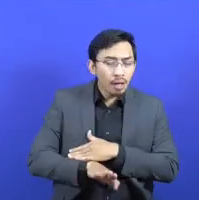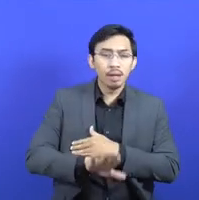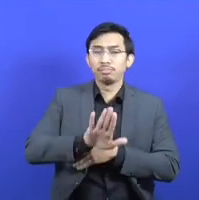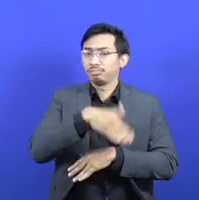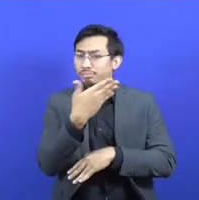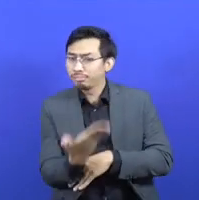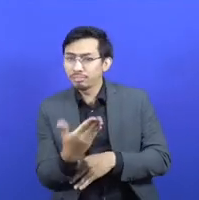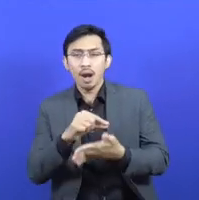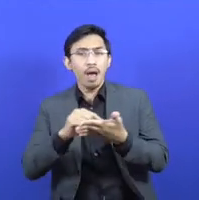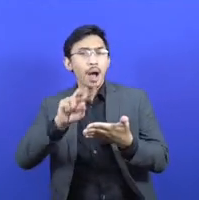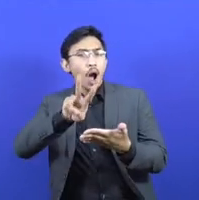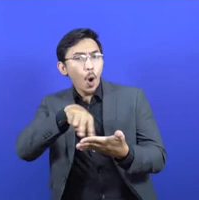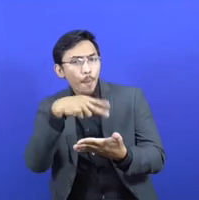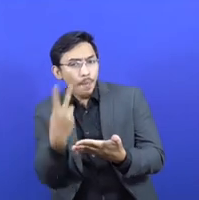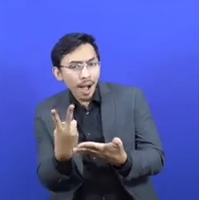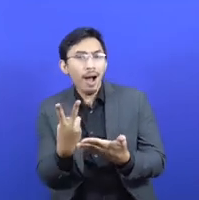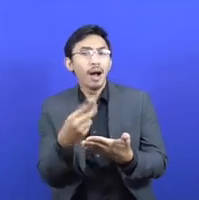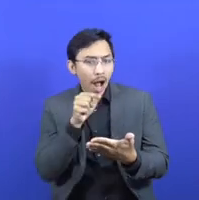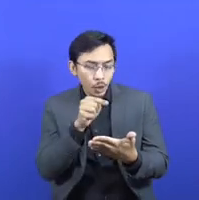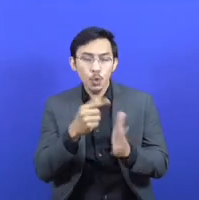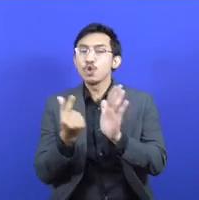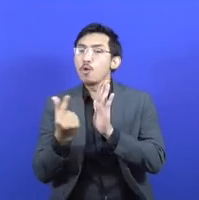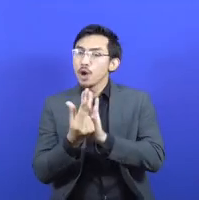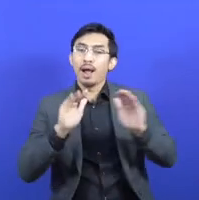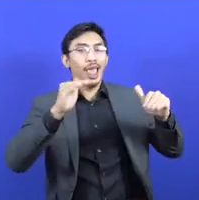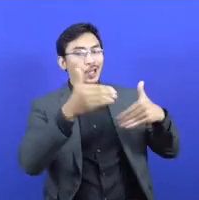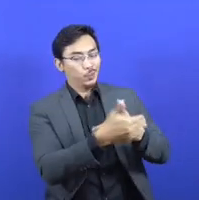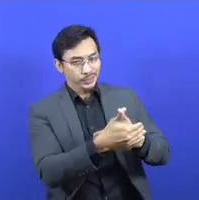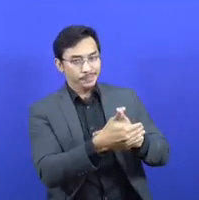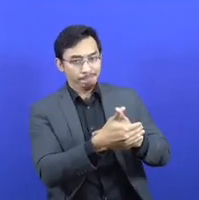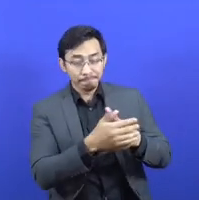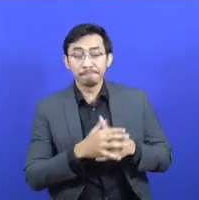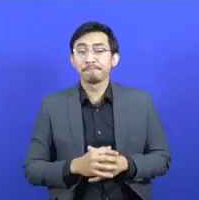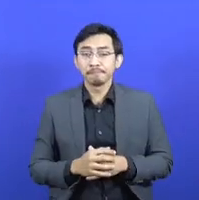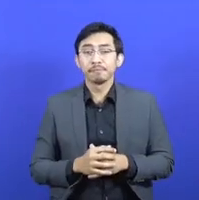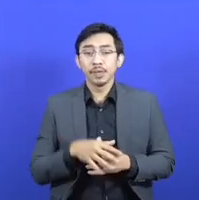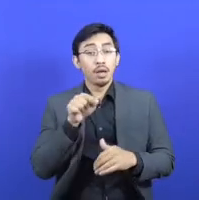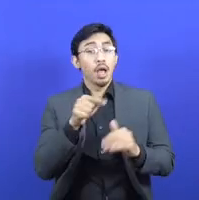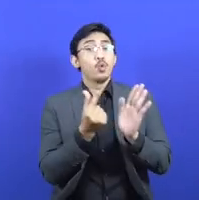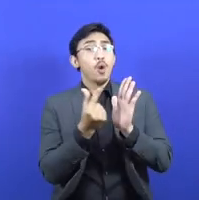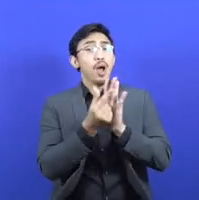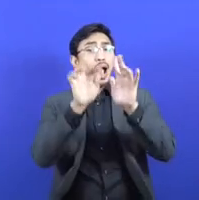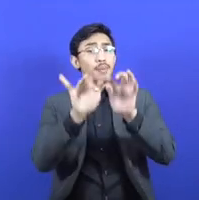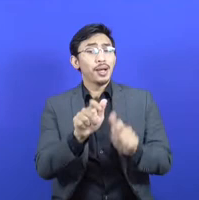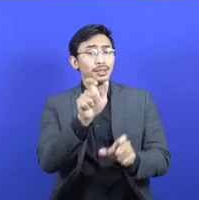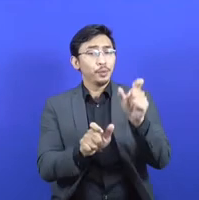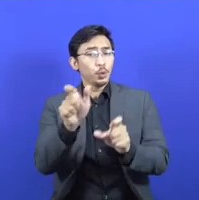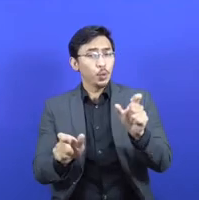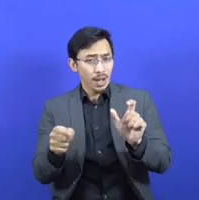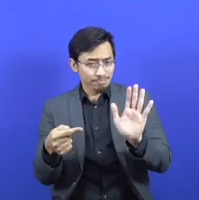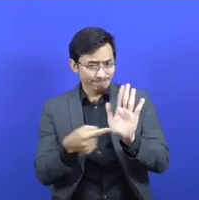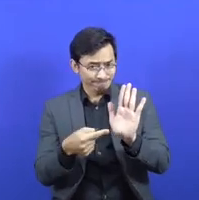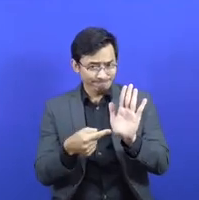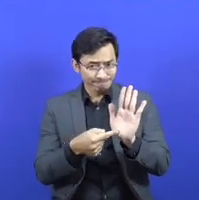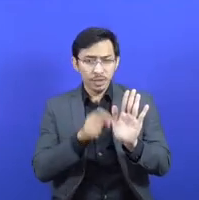kelahiran, kematian, dan perubahan nama yang dilindungi oleh undang-undang. Di dalam Undang-Undang